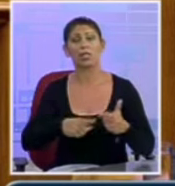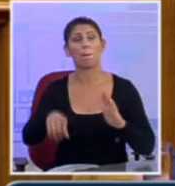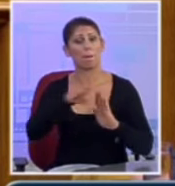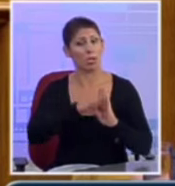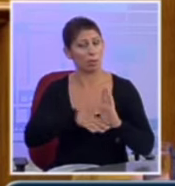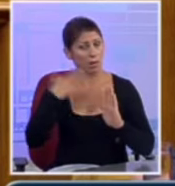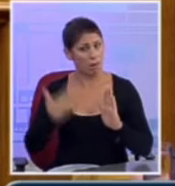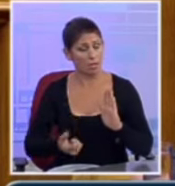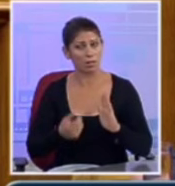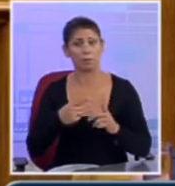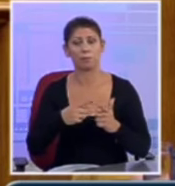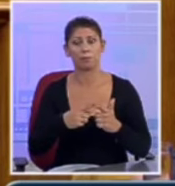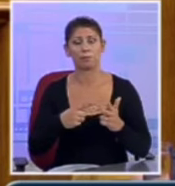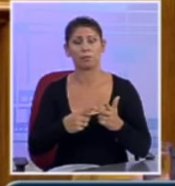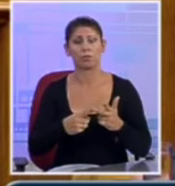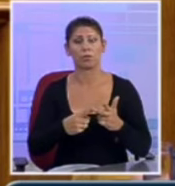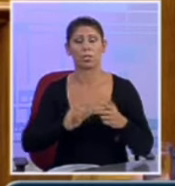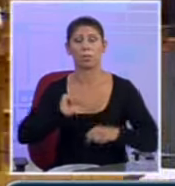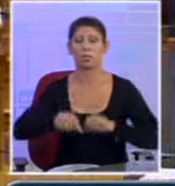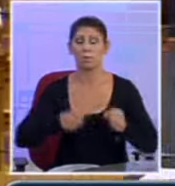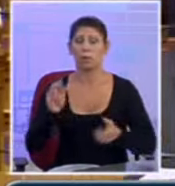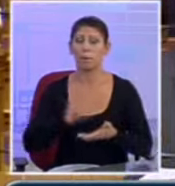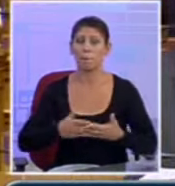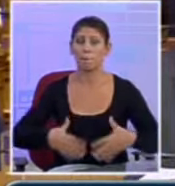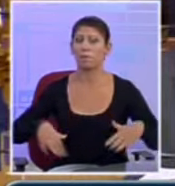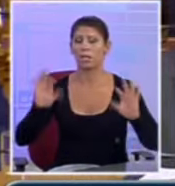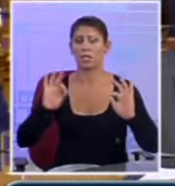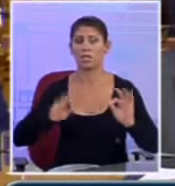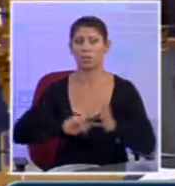πρόγραμμα και προσπάθεια